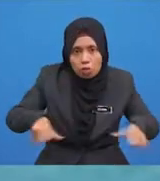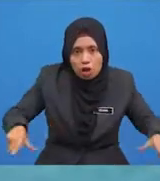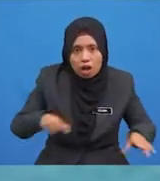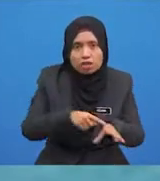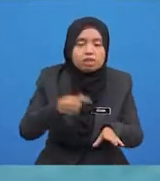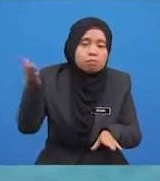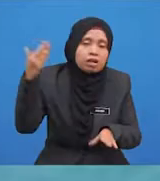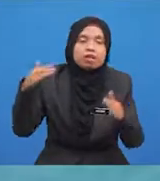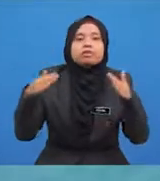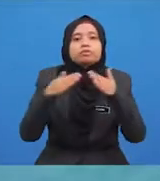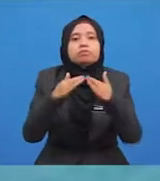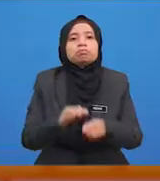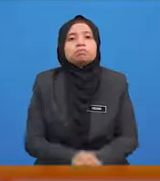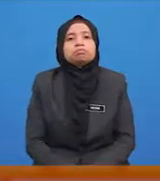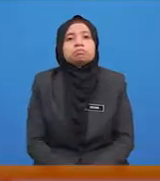belakang rumah.